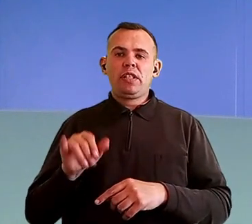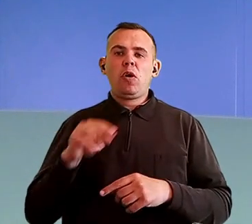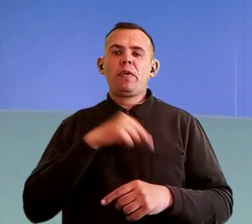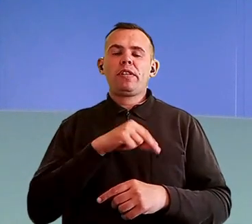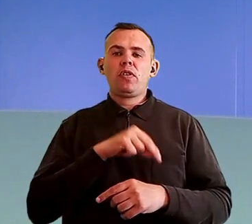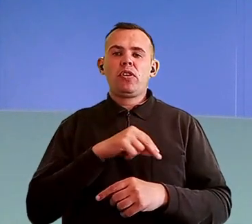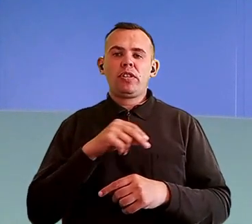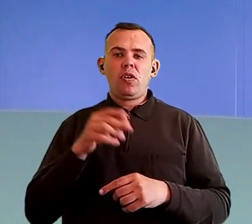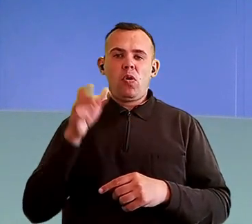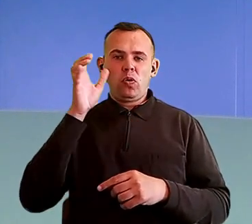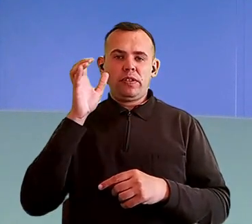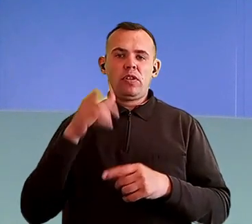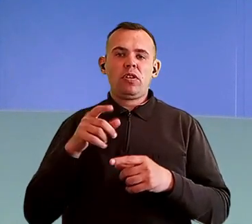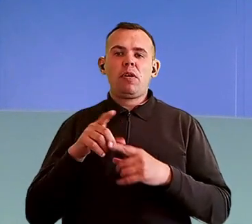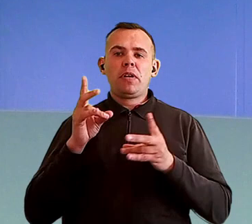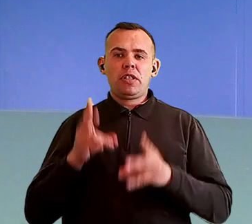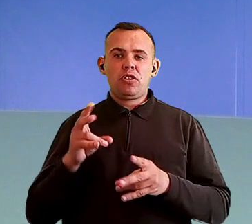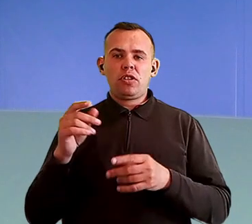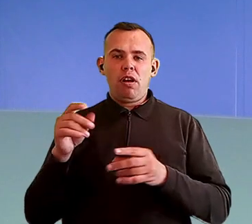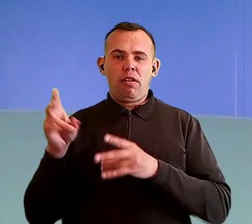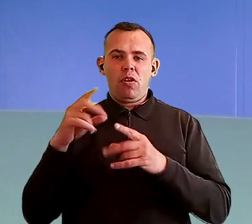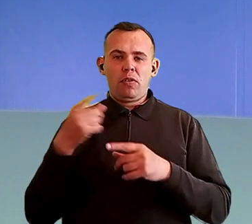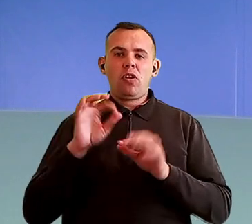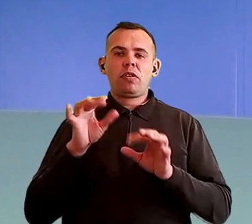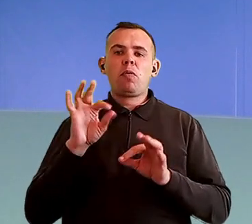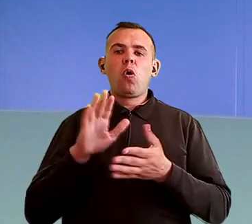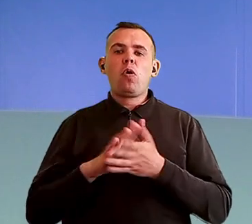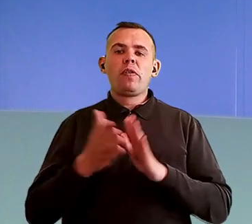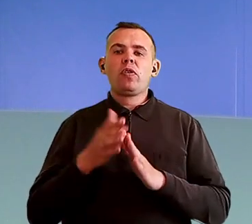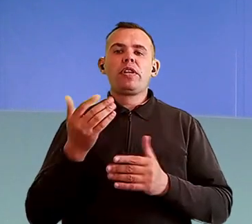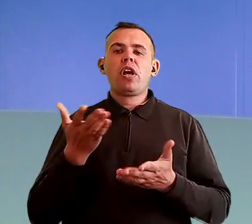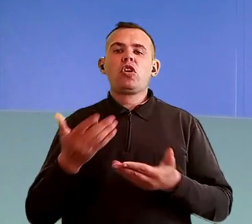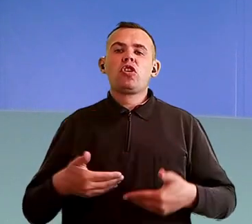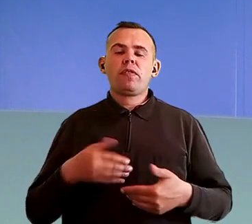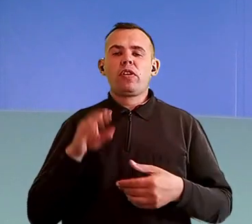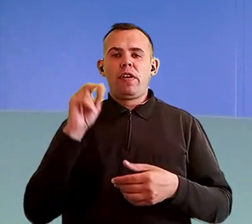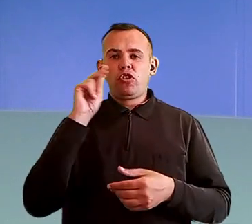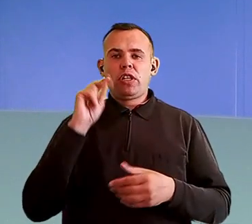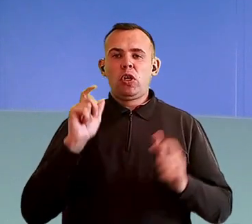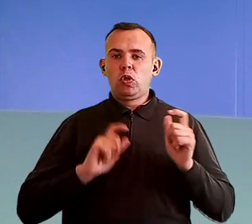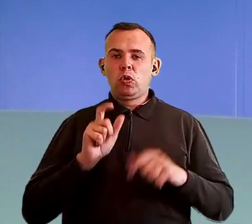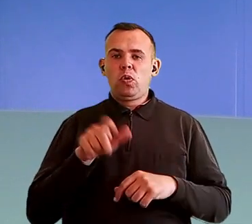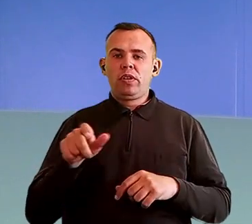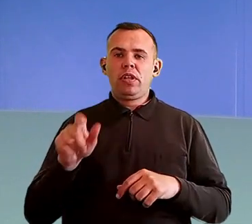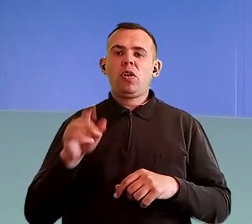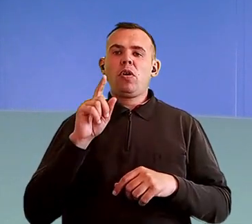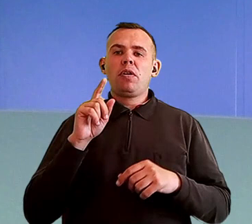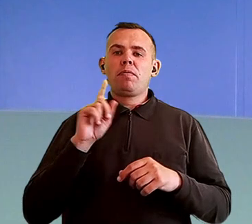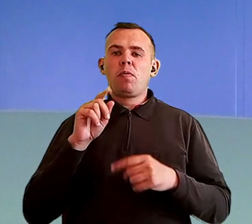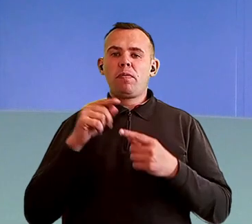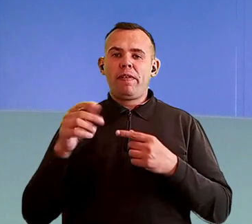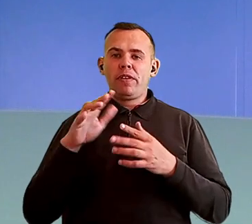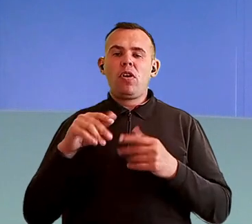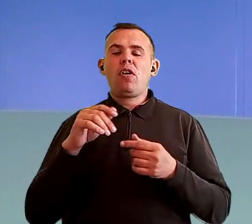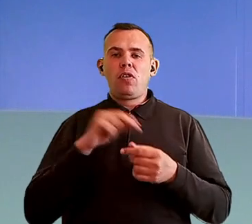із постраждалих областей розповідали про умови, в яких живуть та вчаться студенти. Попри війну, кажуть, робота триває і на